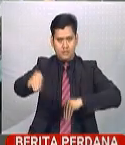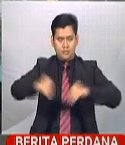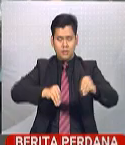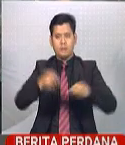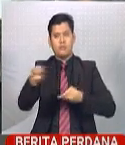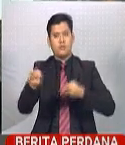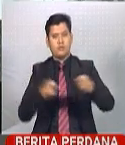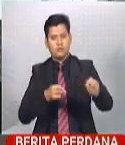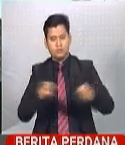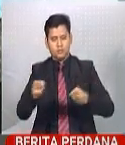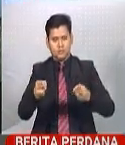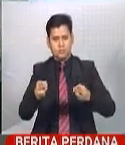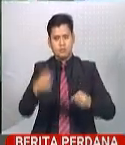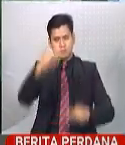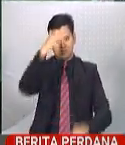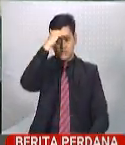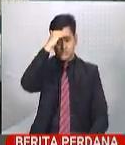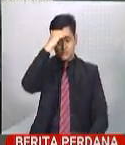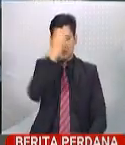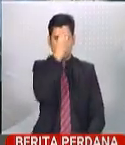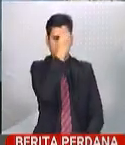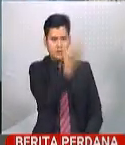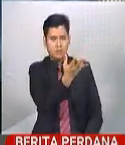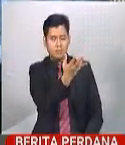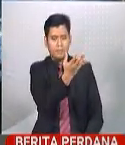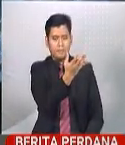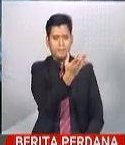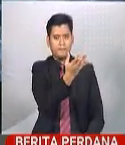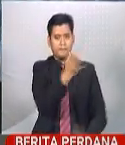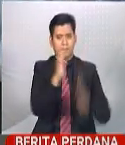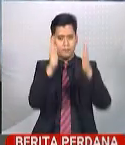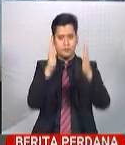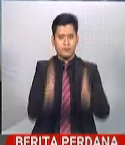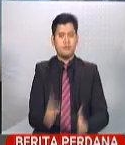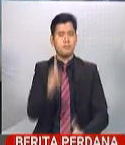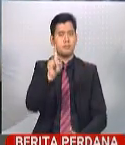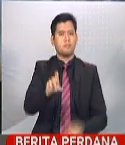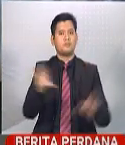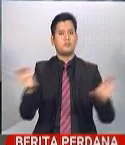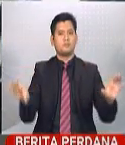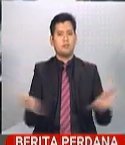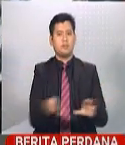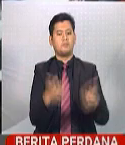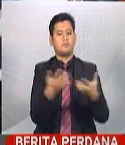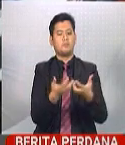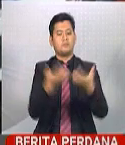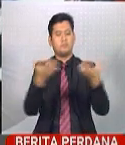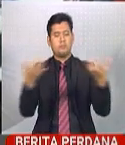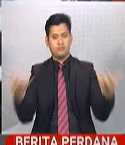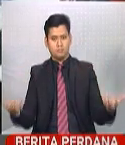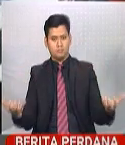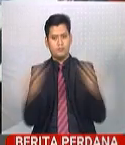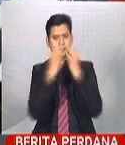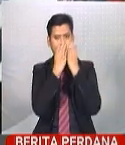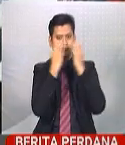establishment parlementer Muhammad Zain Always berkata orang ramai perlu melakukan pengasingan